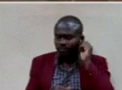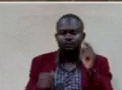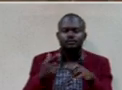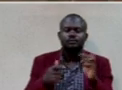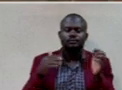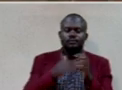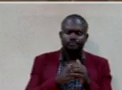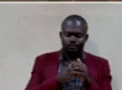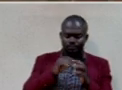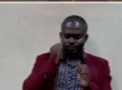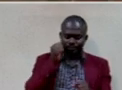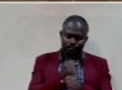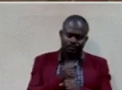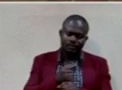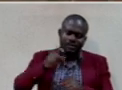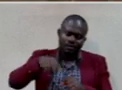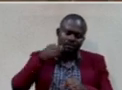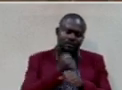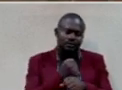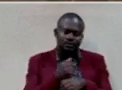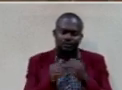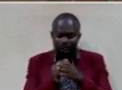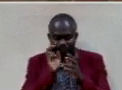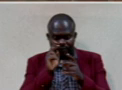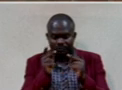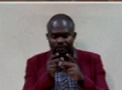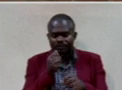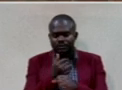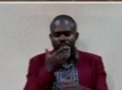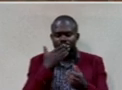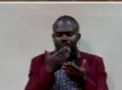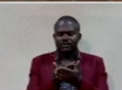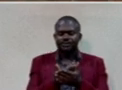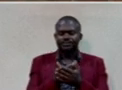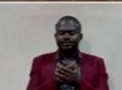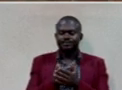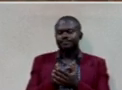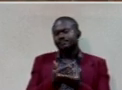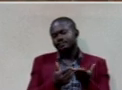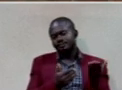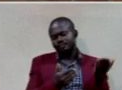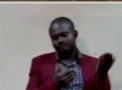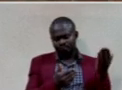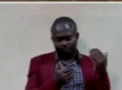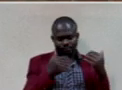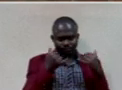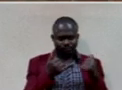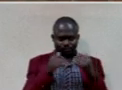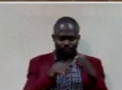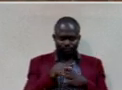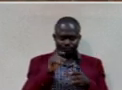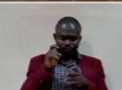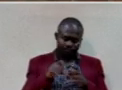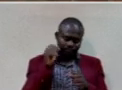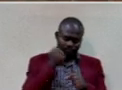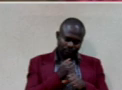bagomba gukora, babonye ahantu ho gukorera heza, babonye isoko ryiza ryo gukoreramo, rero bagomba gukora